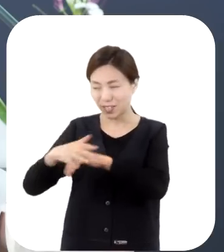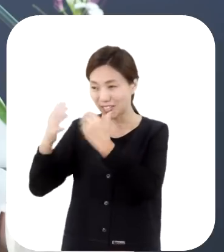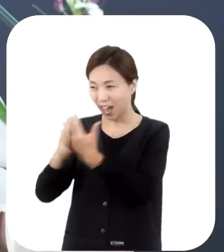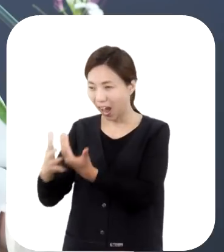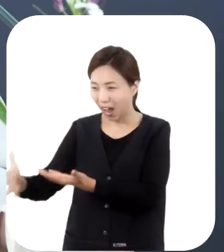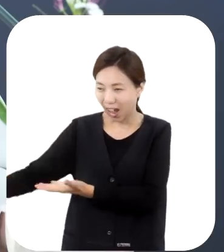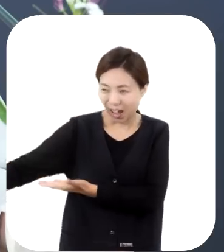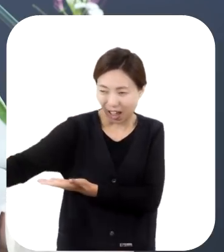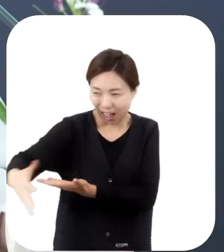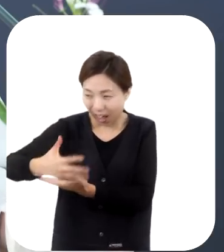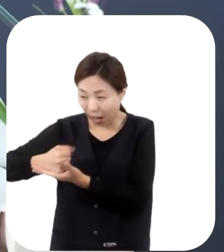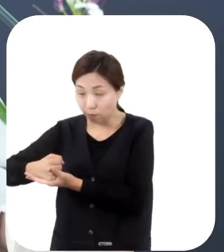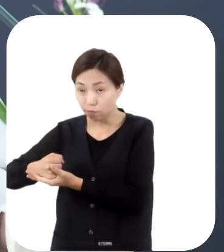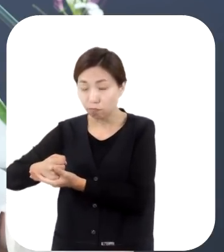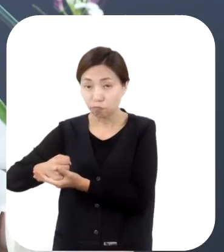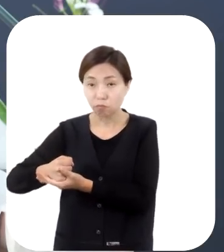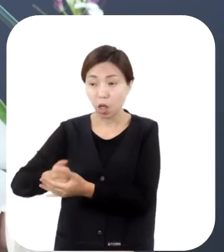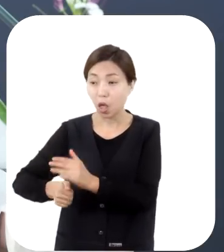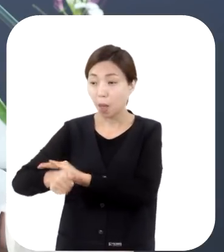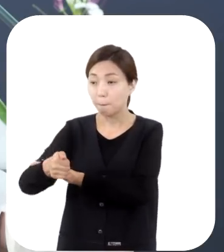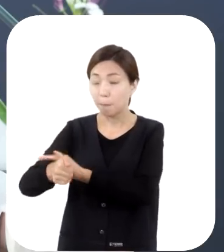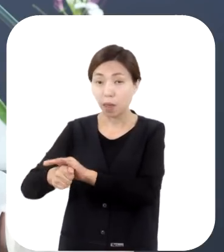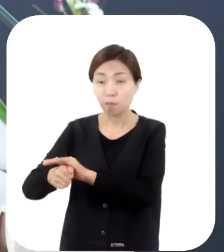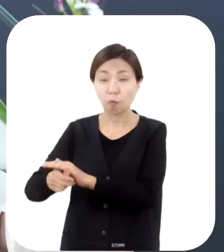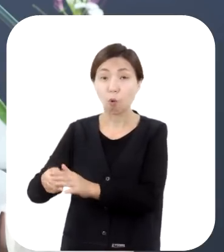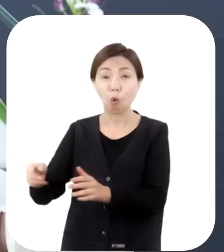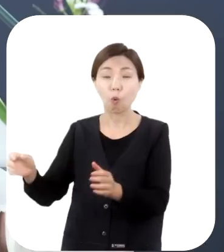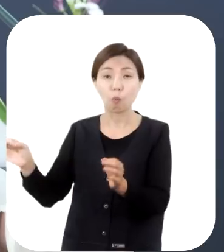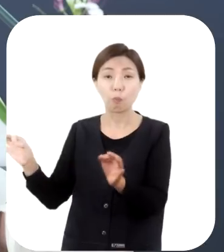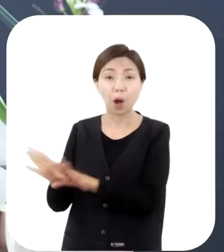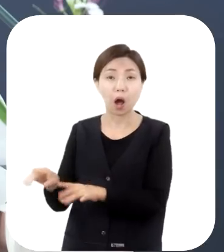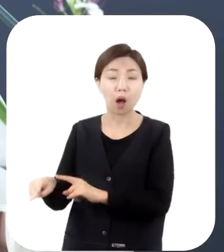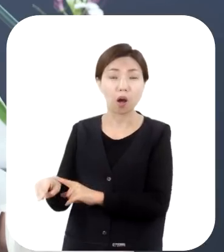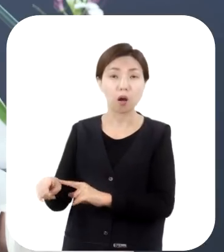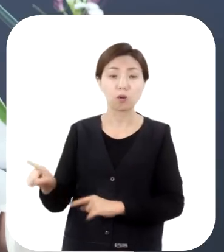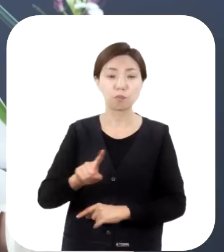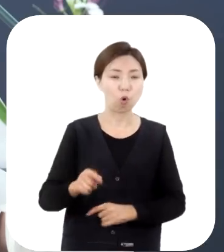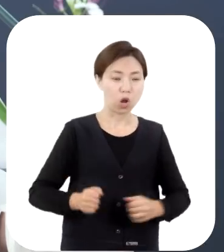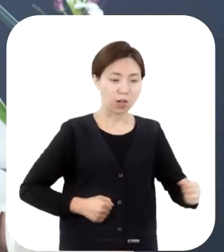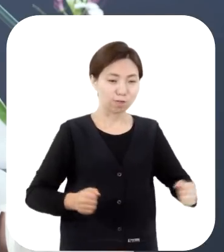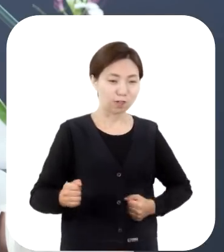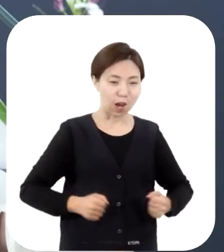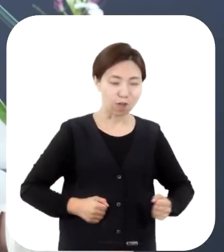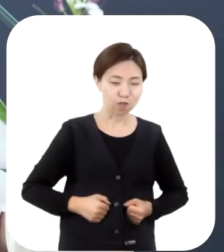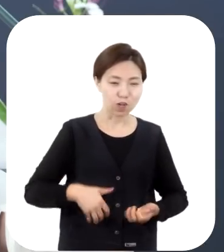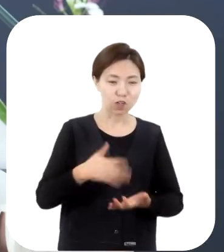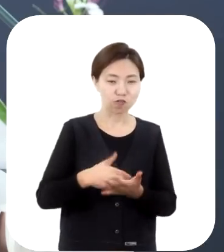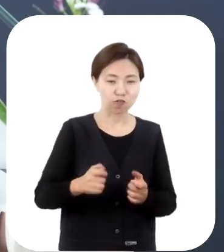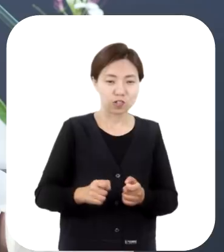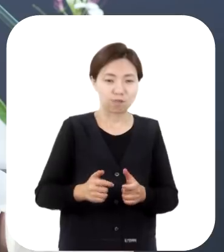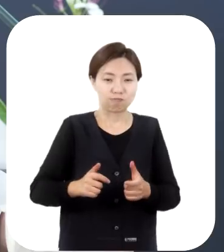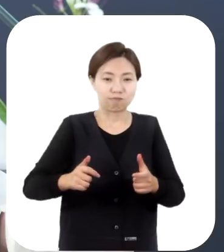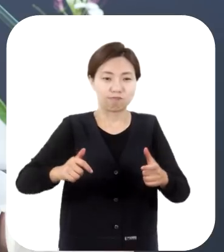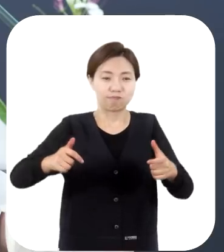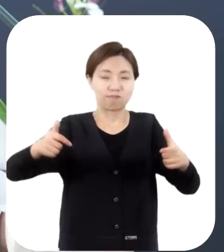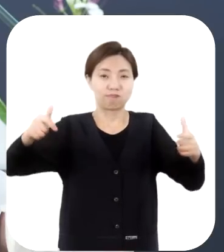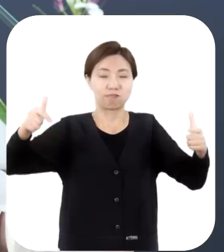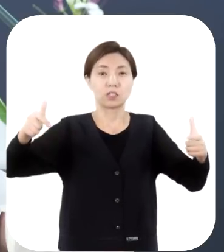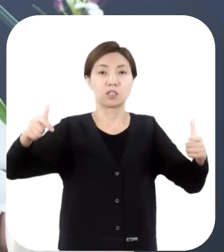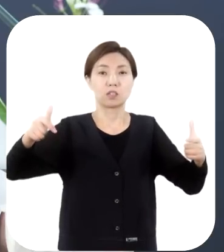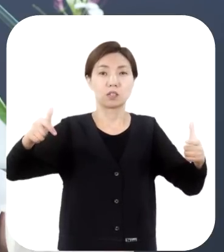때, 그러면 생태 연못에 뱀이 사라지면 개구리는 급속도로 번식이 시작이